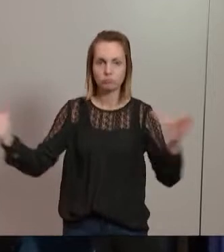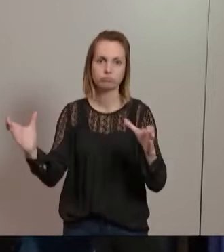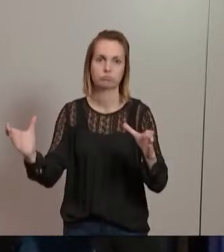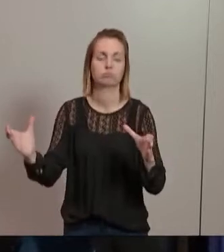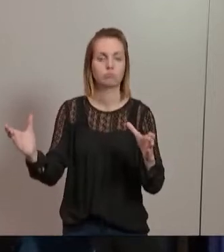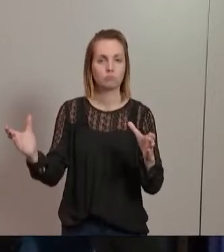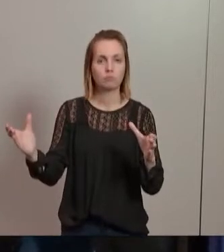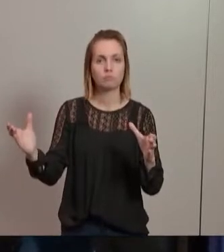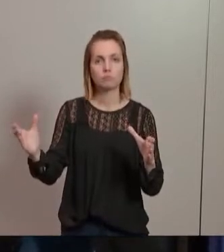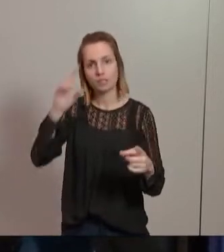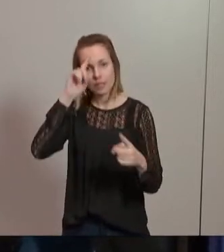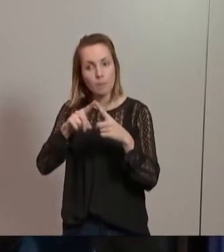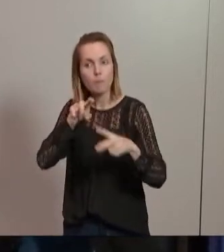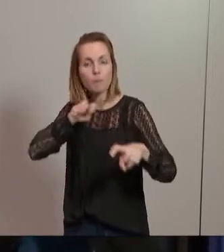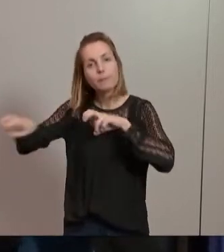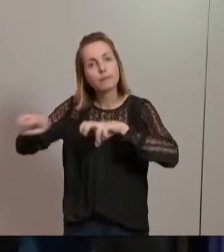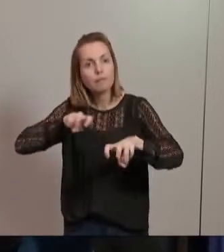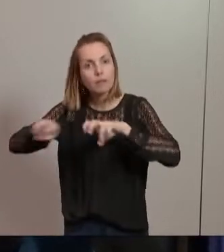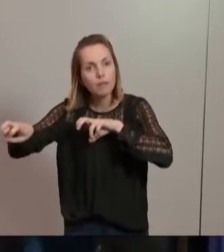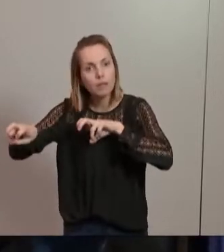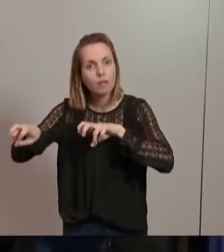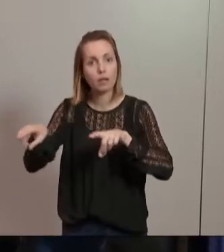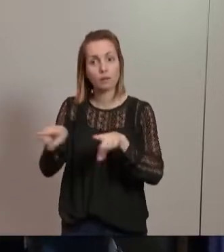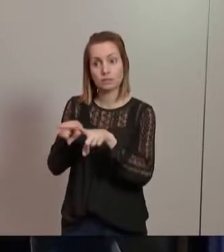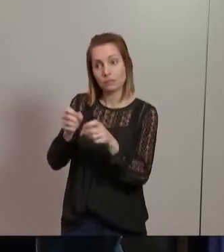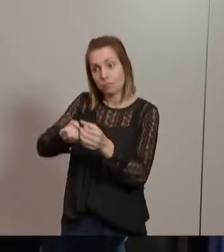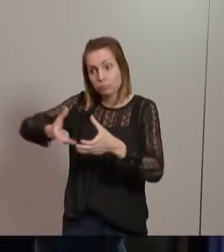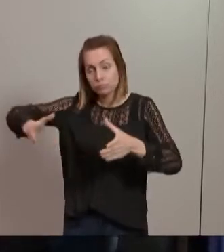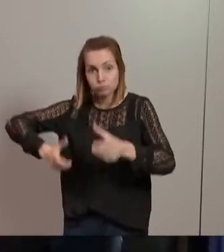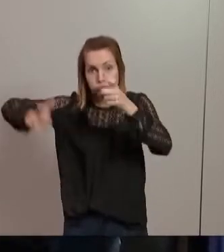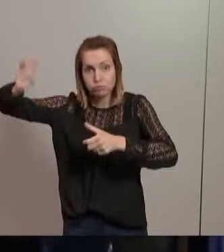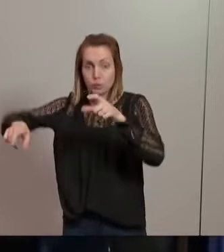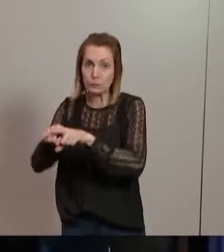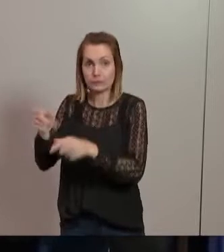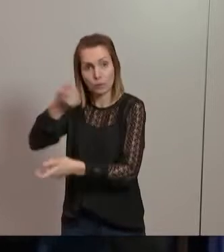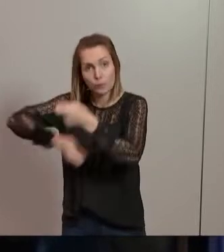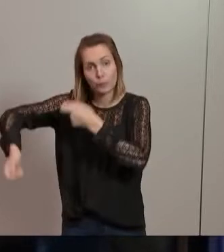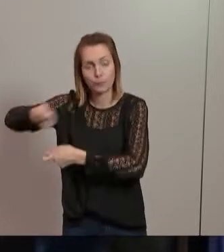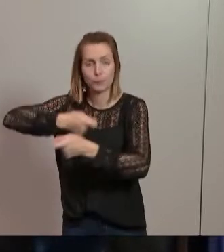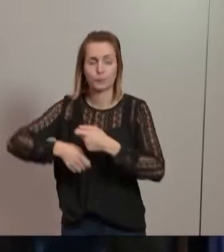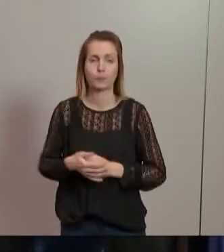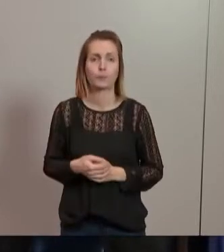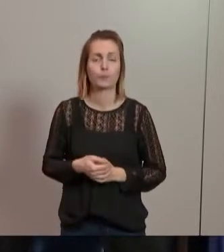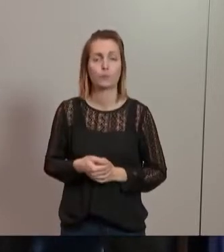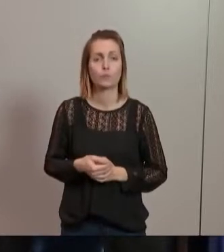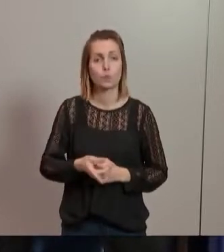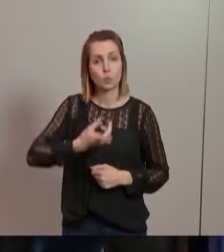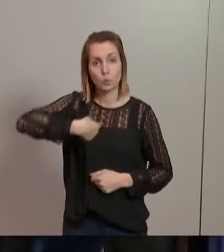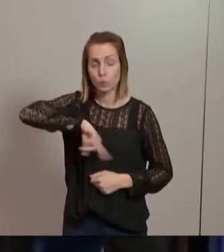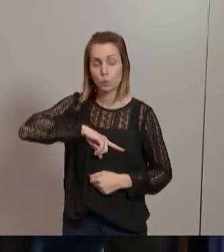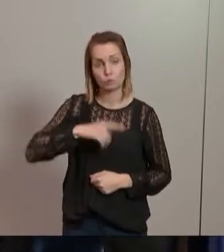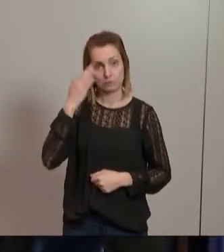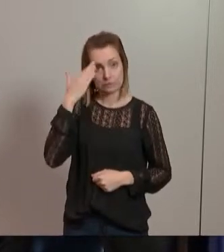en termes de mobilité comme de développement urbain et économique. Nous croyons